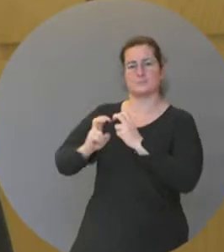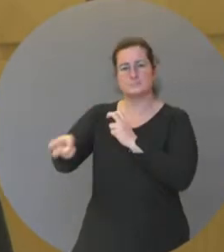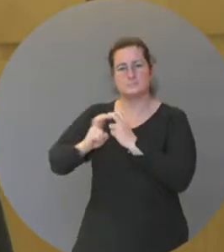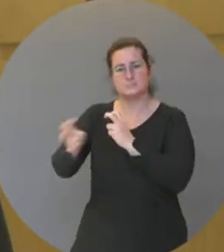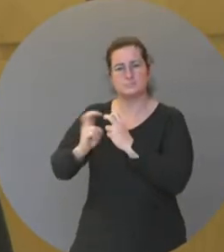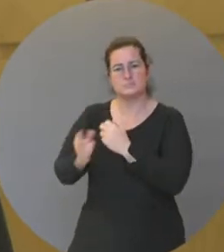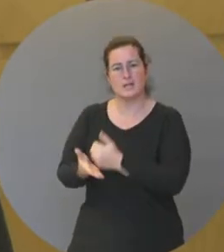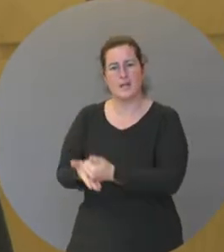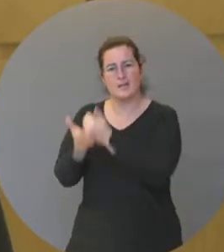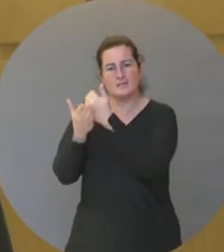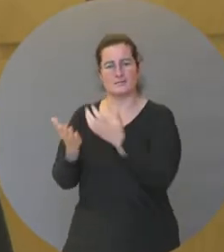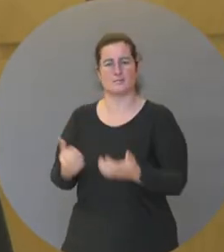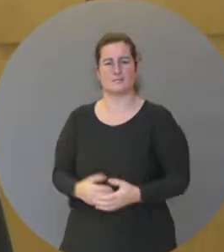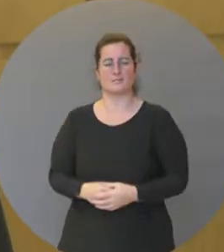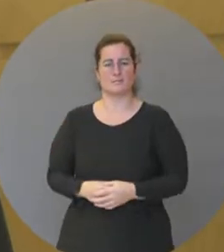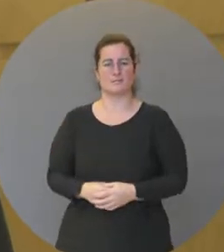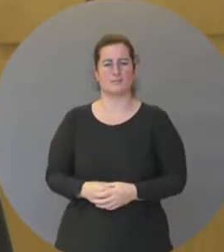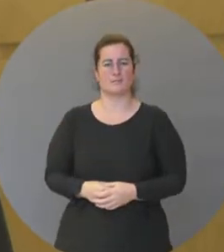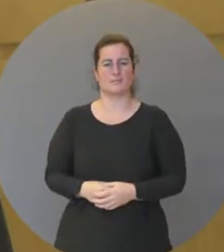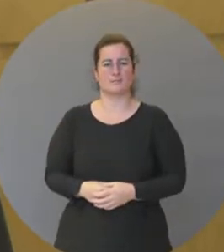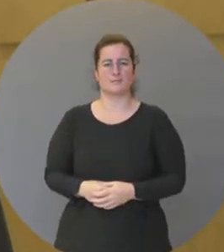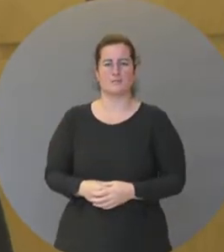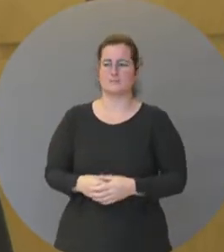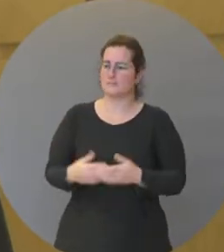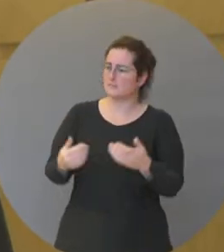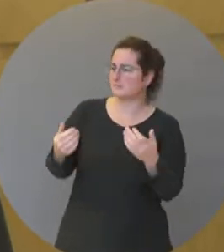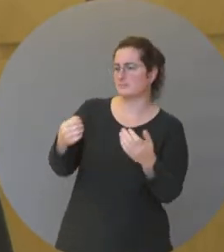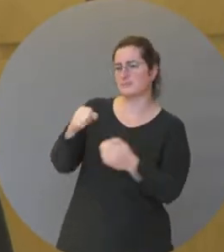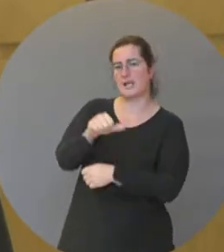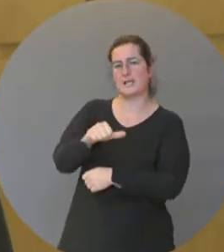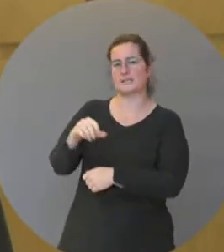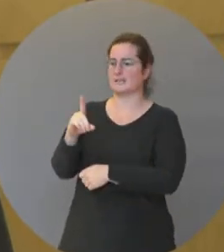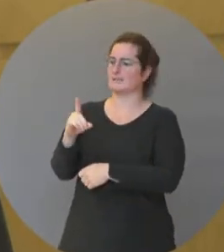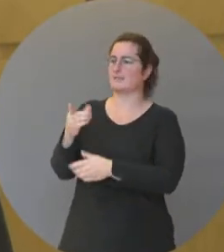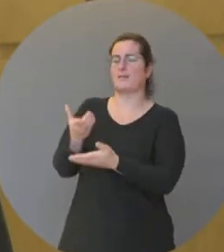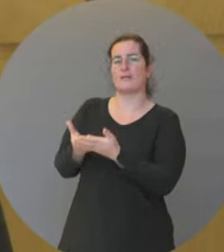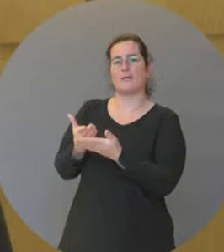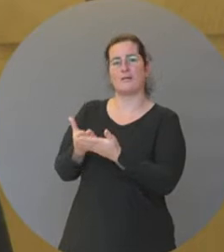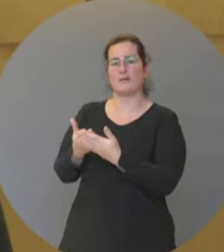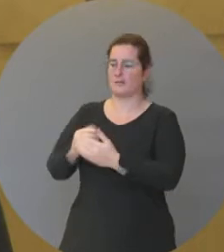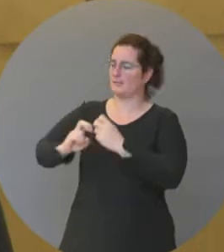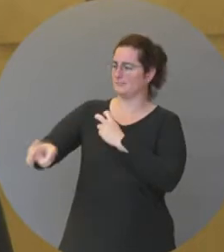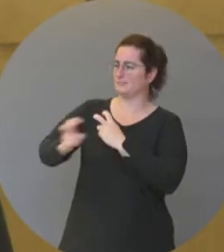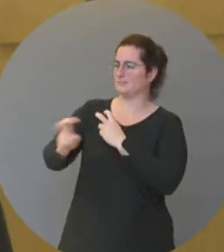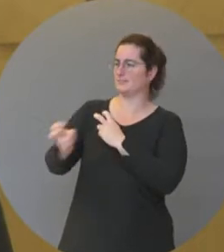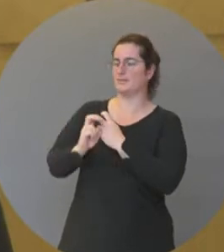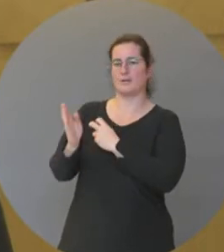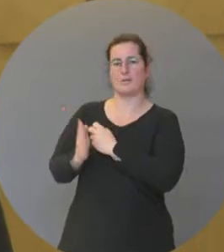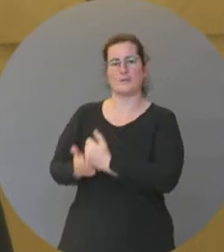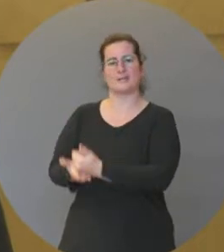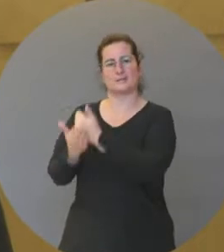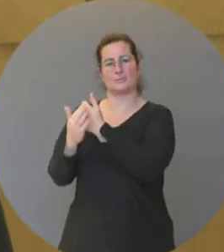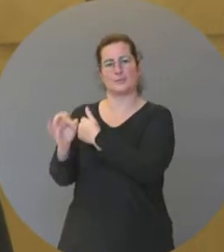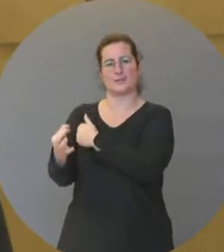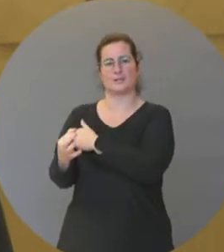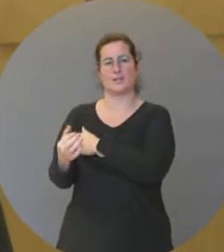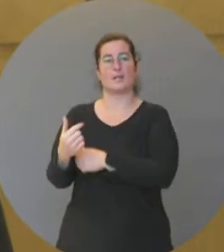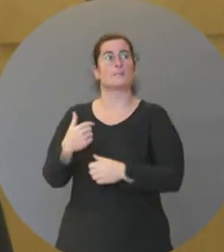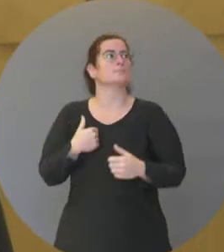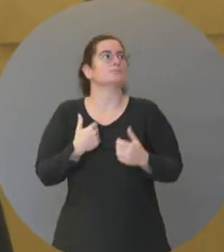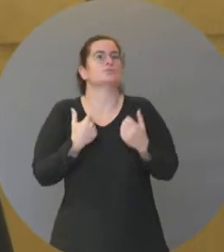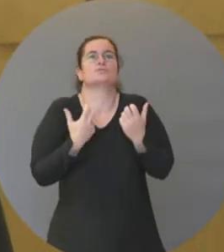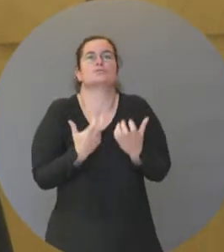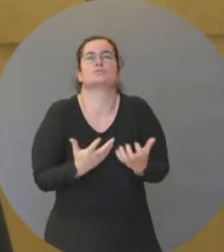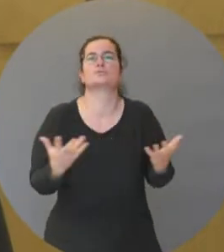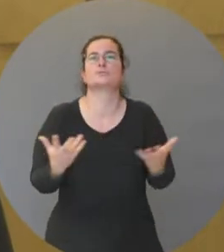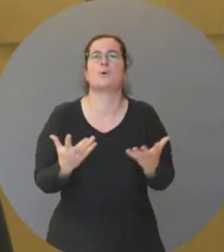accompagner ces services d'aide à domicile mais moi ce que je voudrais c'est qu'on puisse être aussi